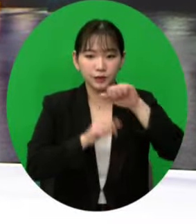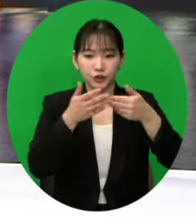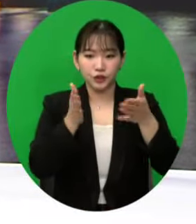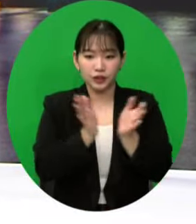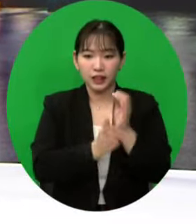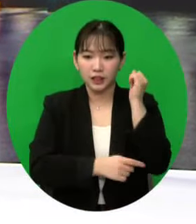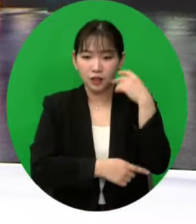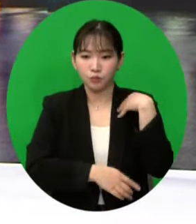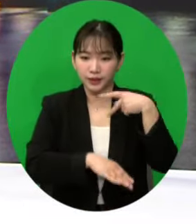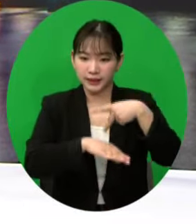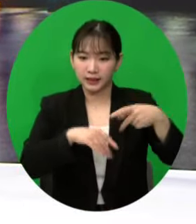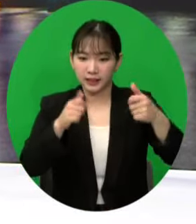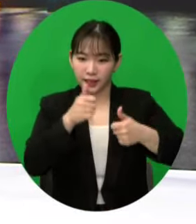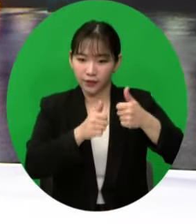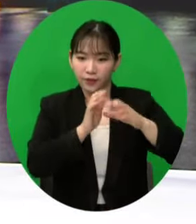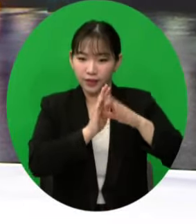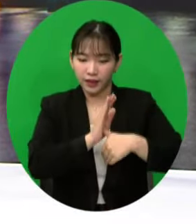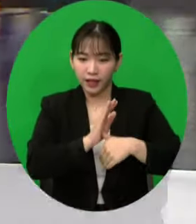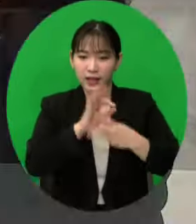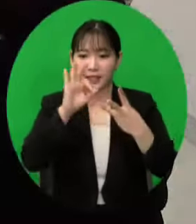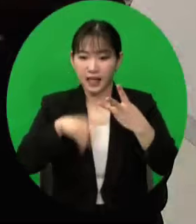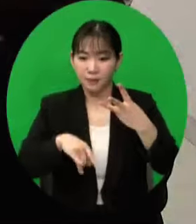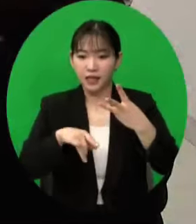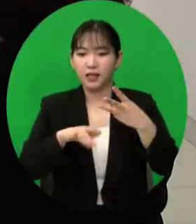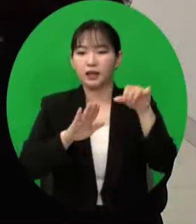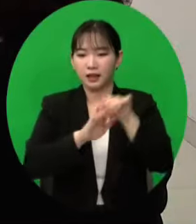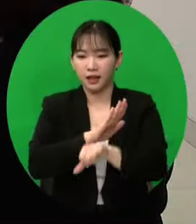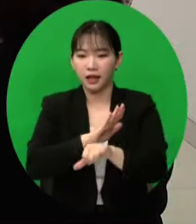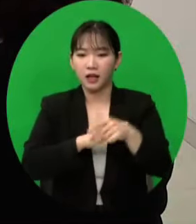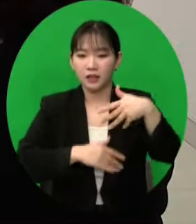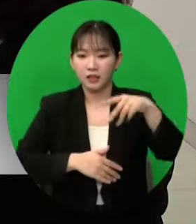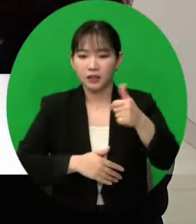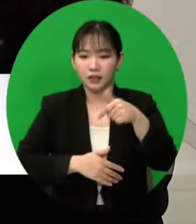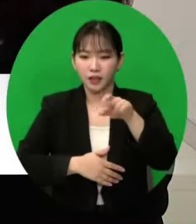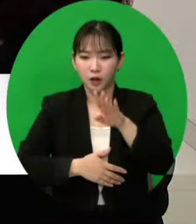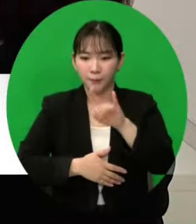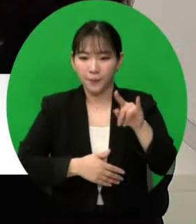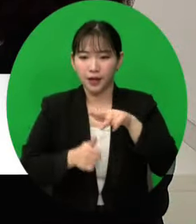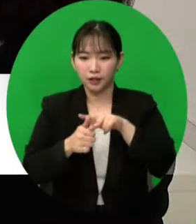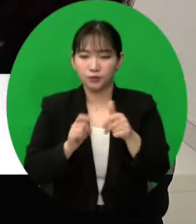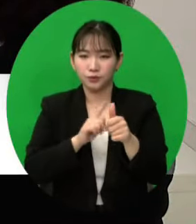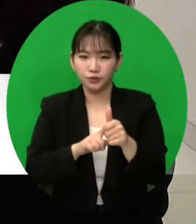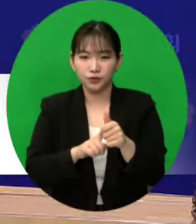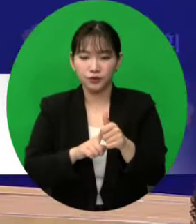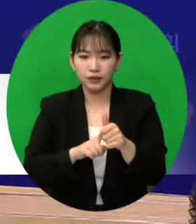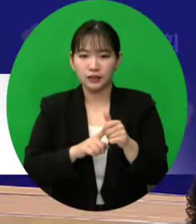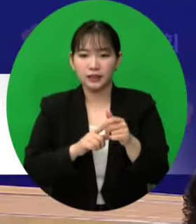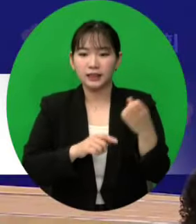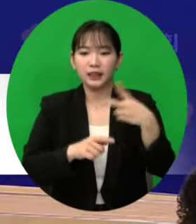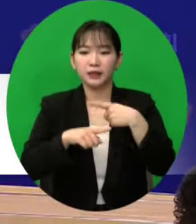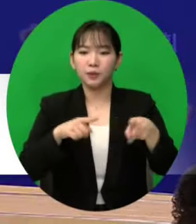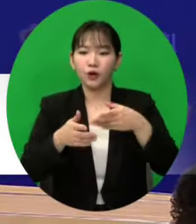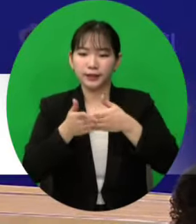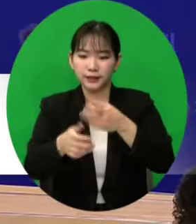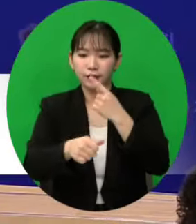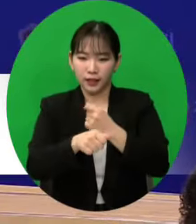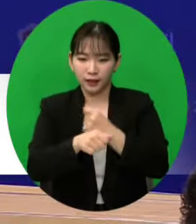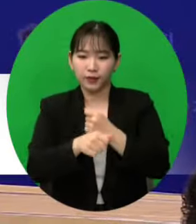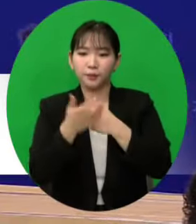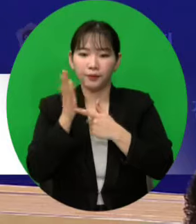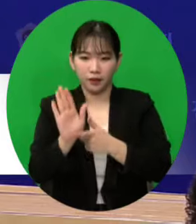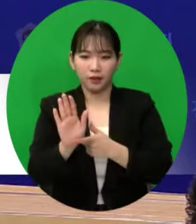더불어민주당 영암 무안신안 경선에서 3위를 기록해 탈락했던 천경배 예비후보가 재심 신청을 하겠다고